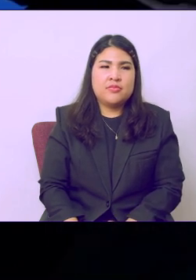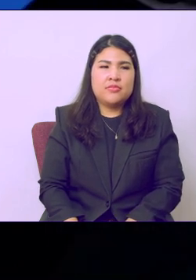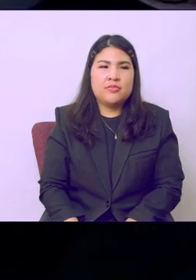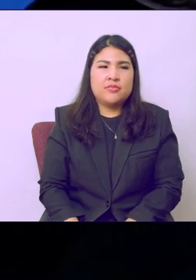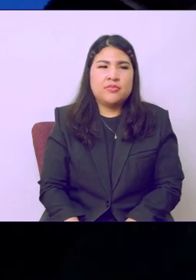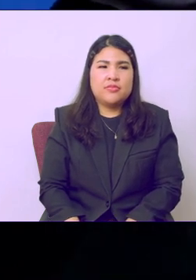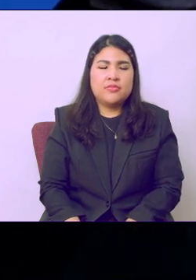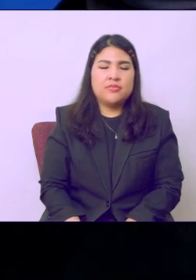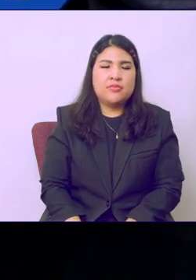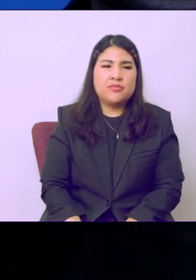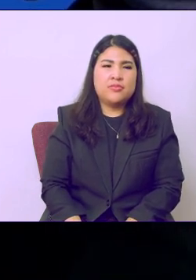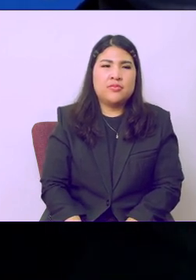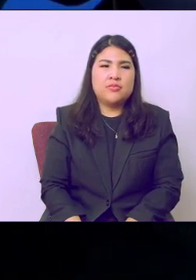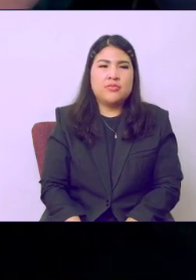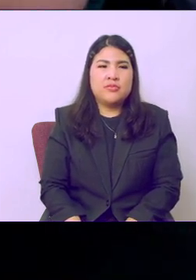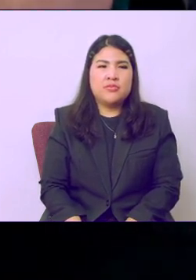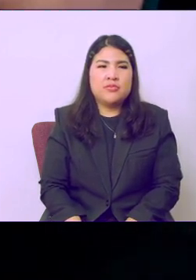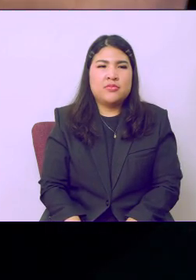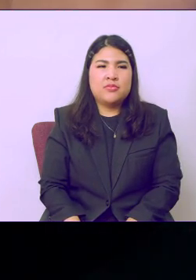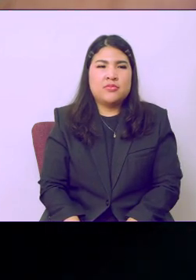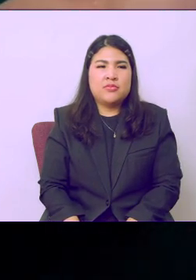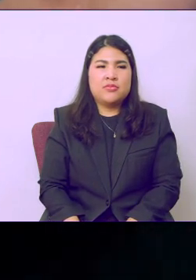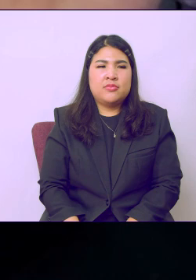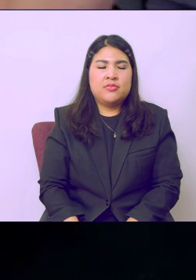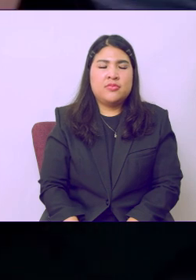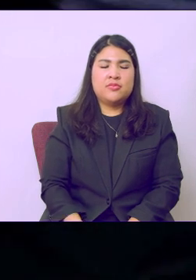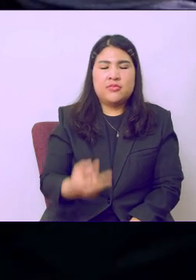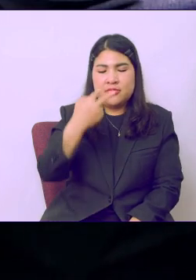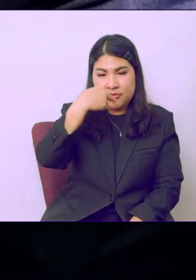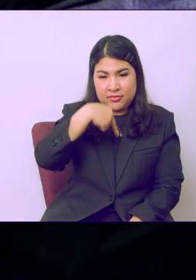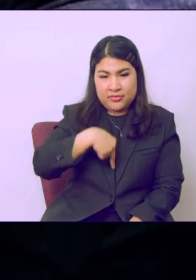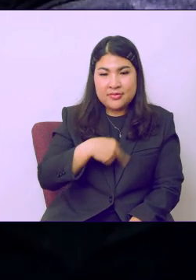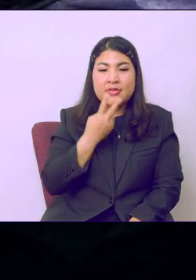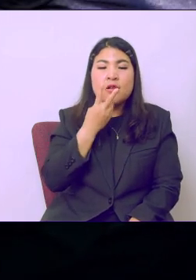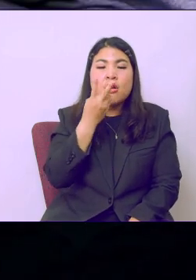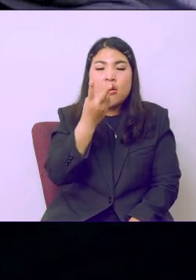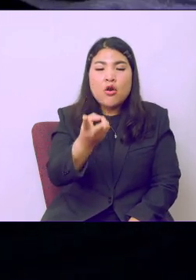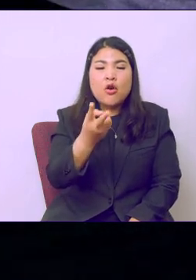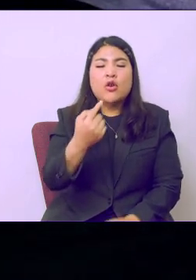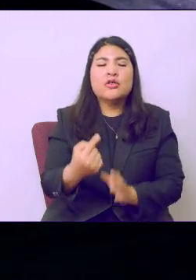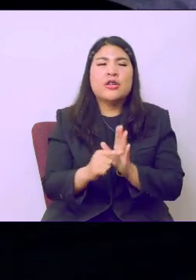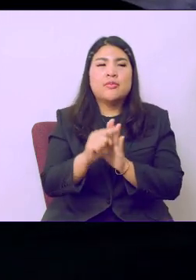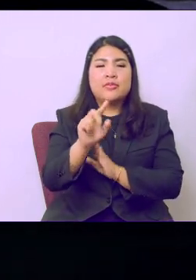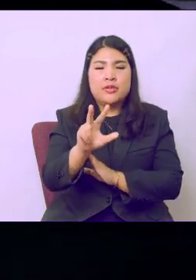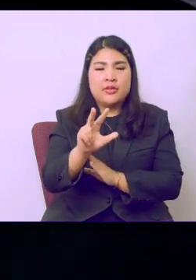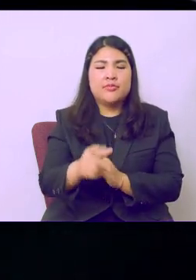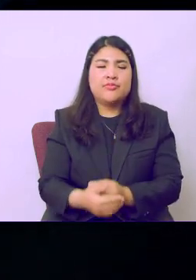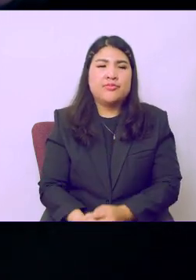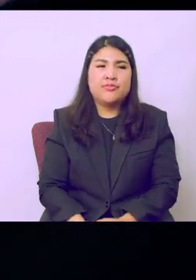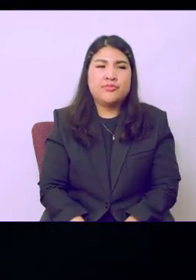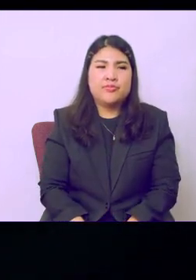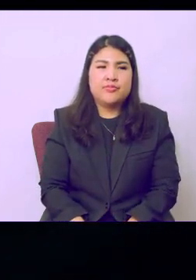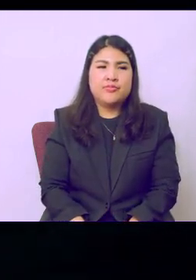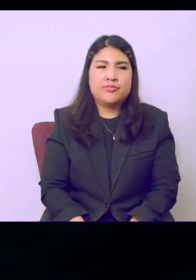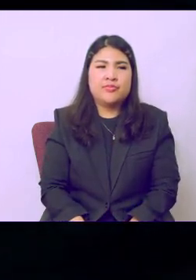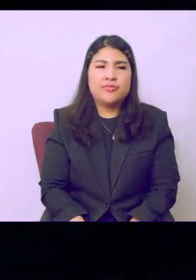อ่ะอ่ะผมผมคองแบบนี้อ่ะอึบหายใจออกครับ3หายใจเข้าครับ